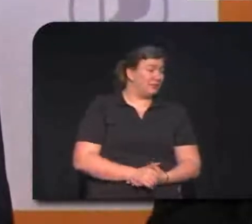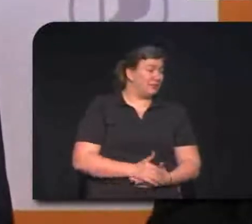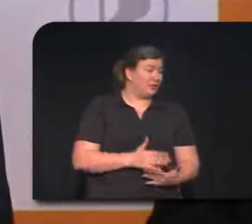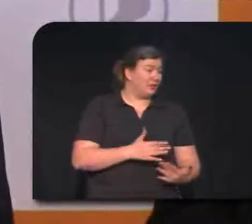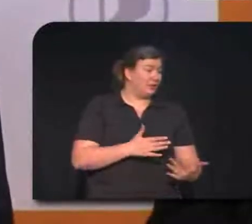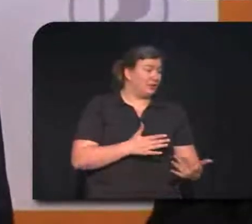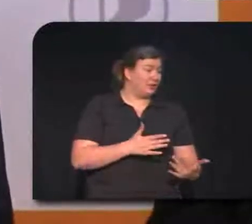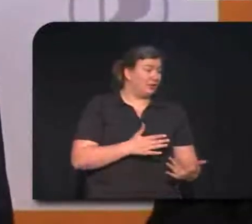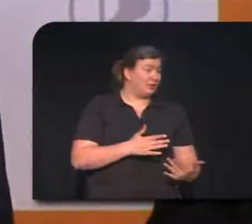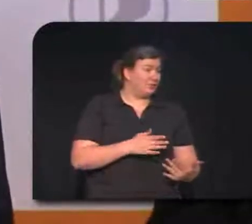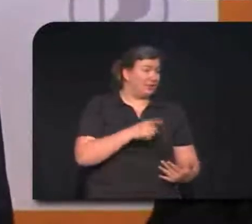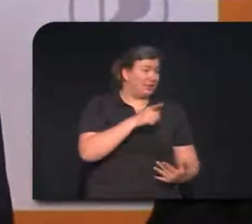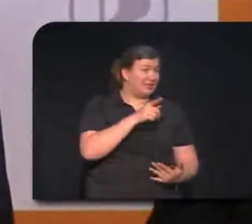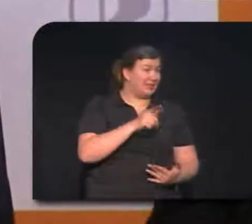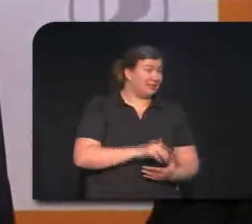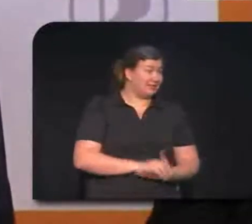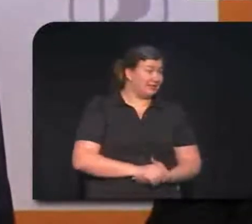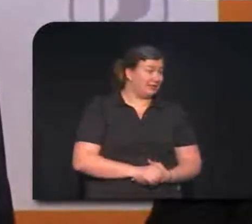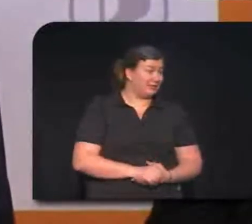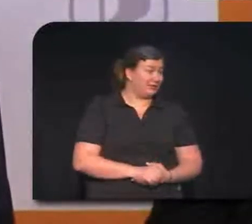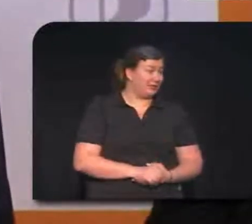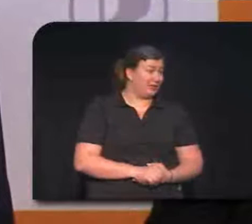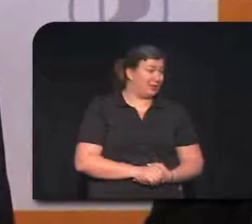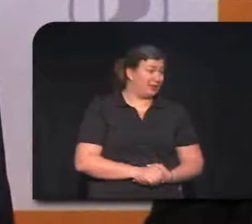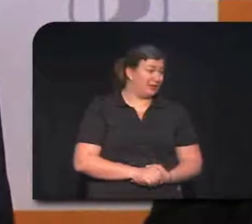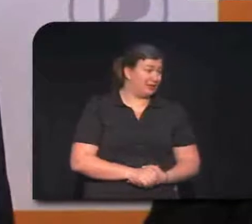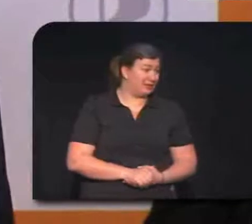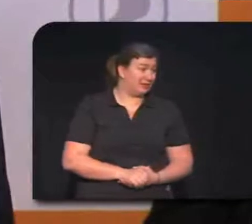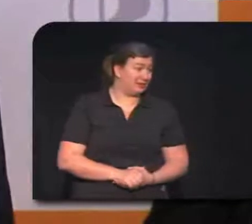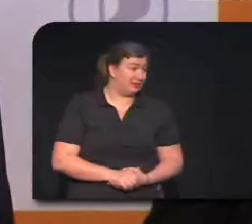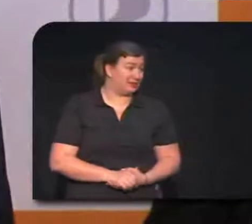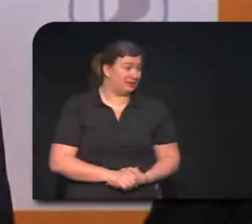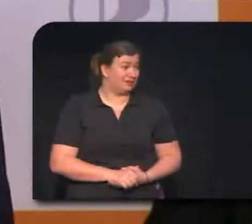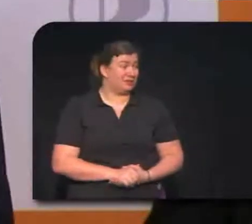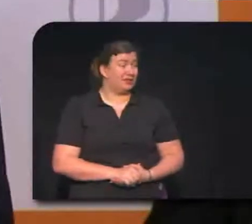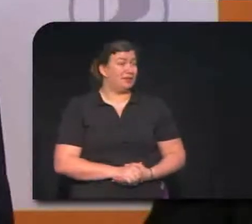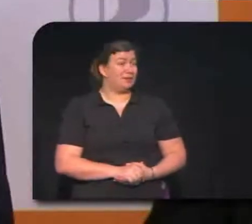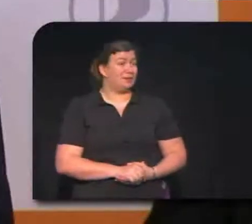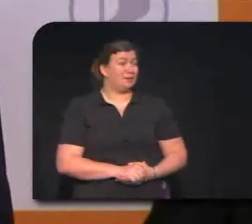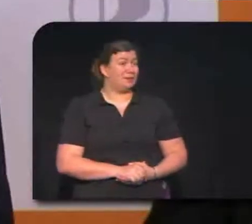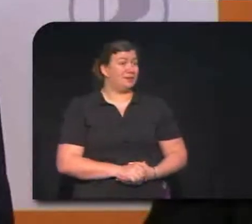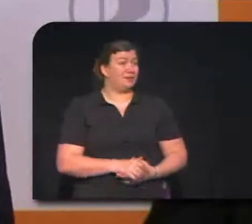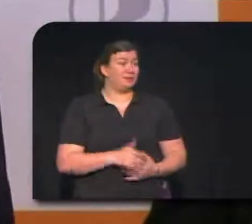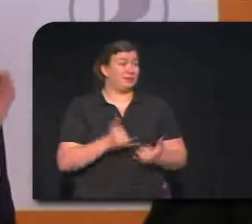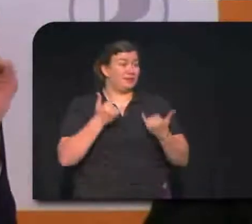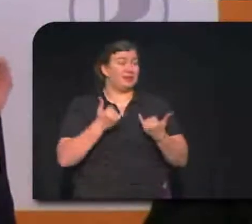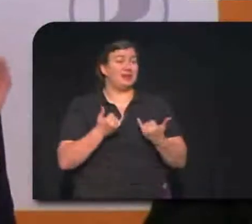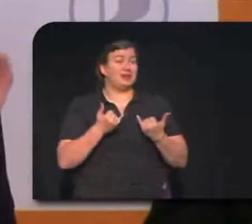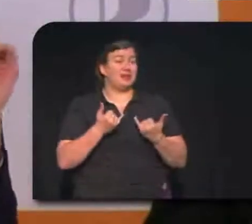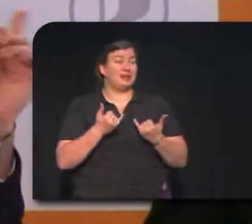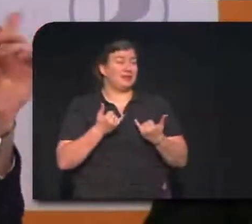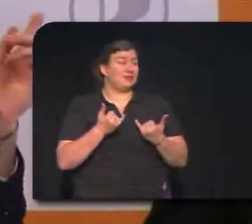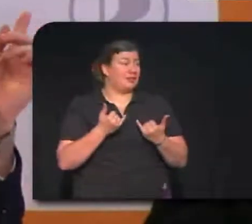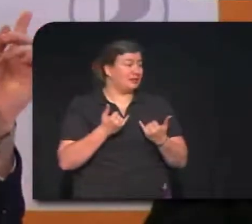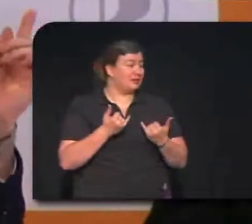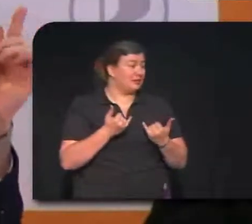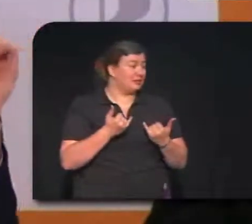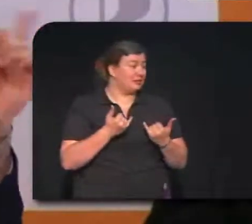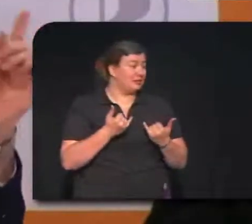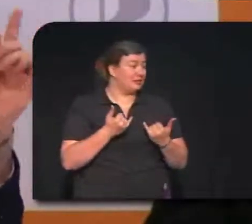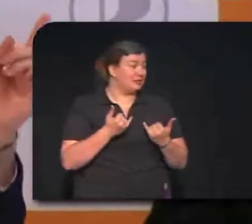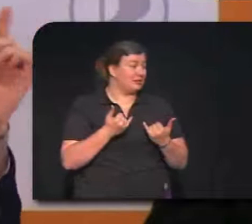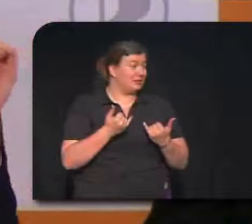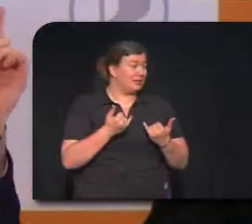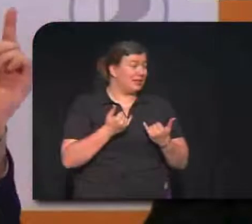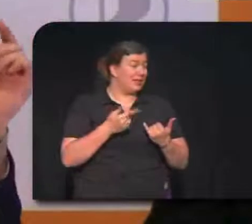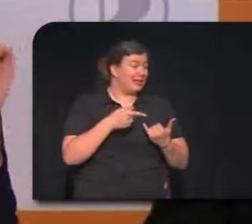bitte hebt die Grünen Karten wenn ihr den Antrag gesamt annehmen wollt was der was der Antragsteller euch